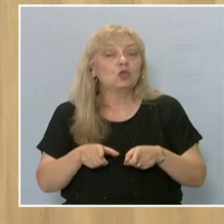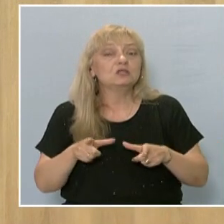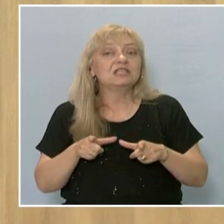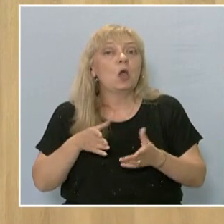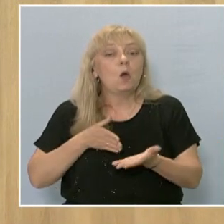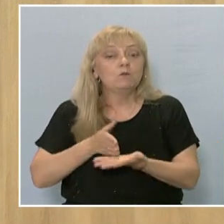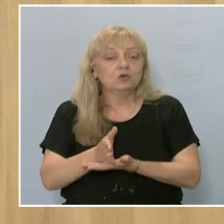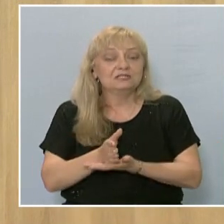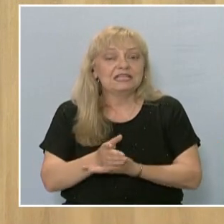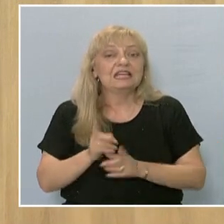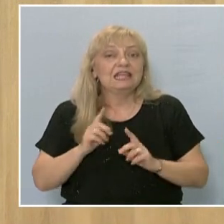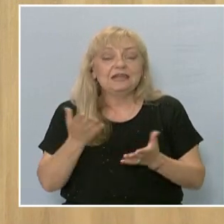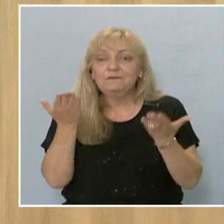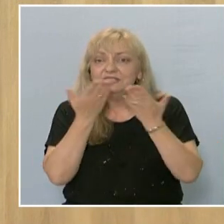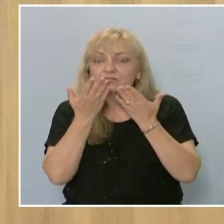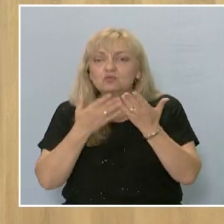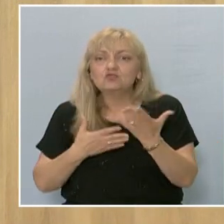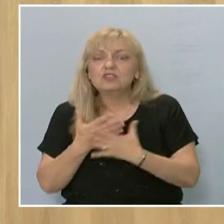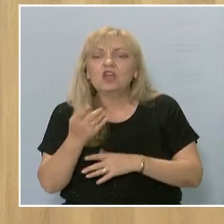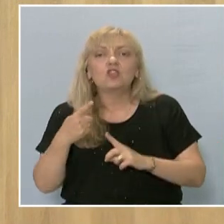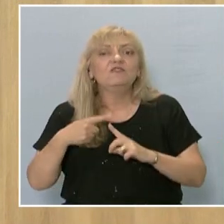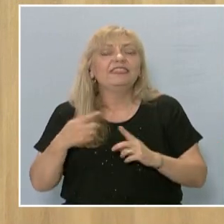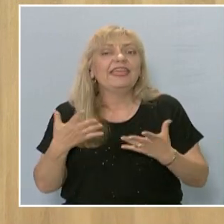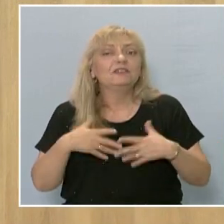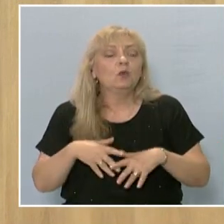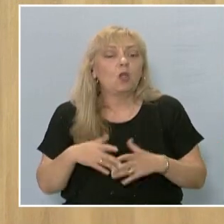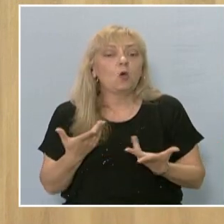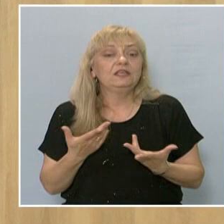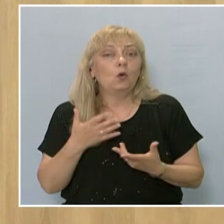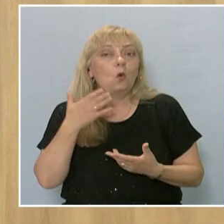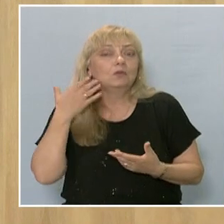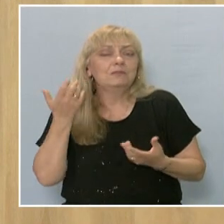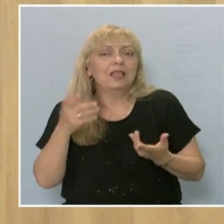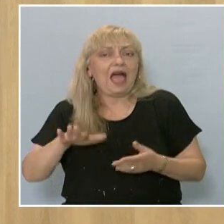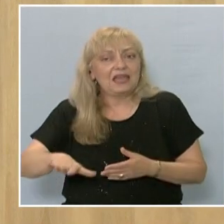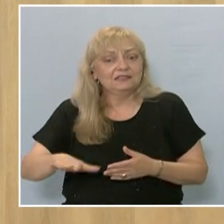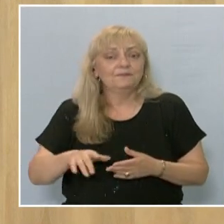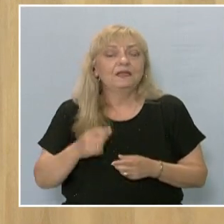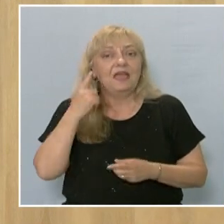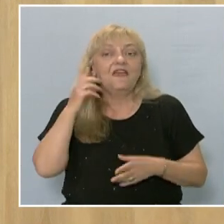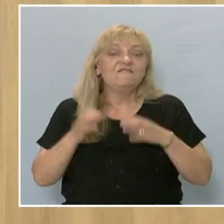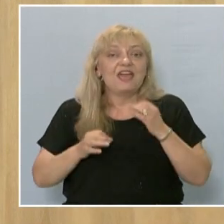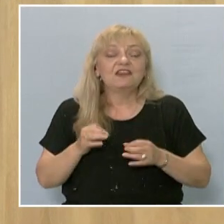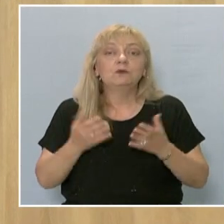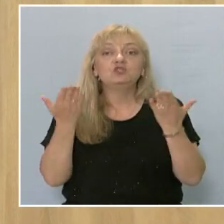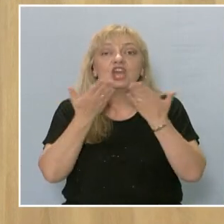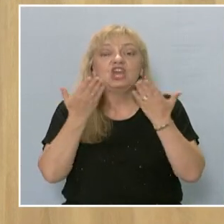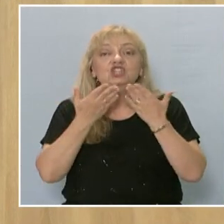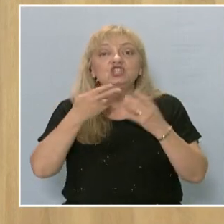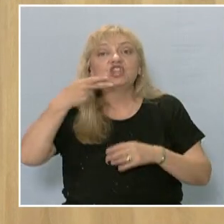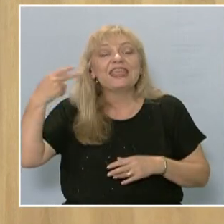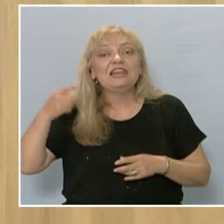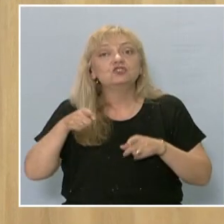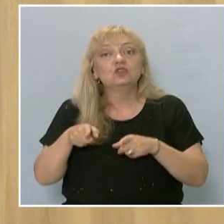се научат на нови технологии защо да не от тинейджър и вярвам че читалищата са едно хубаво място където да се случва това и